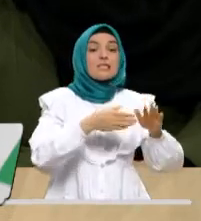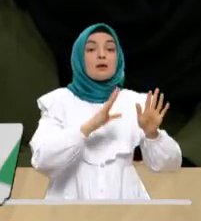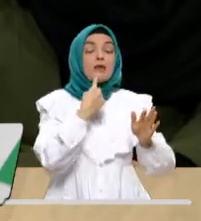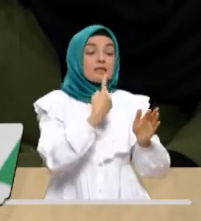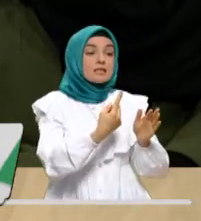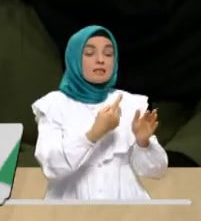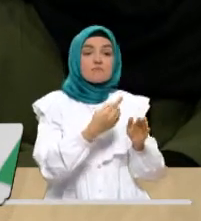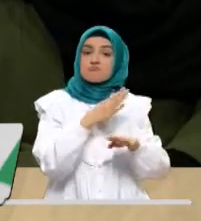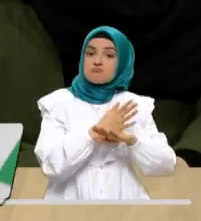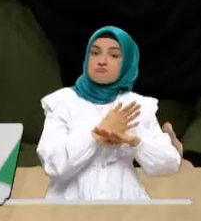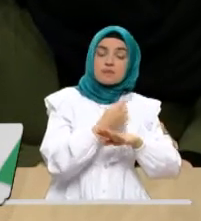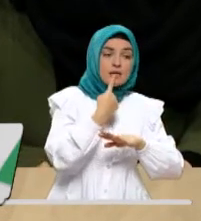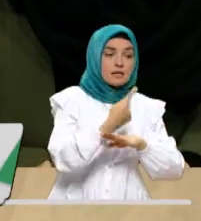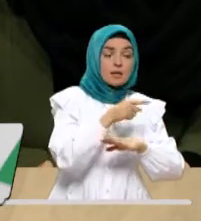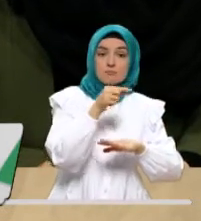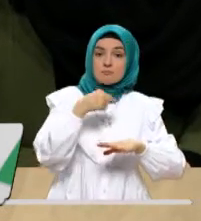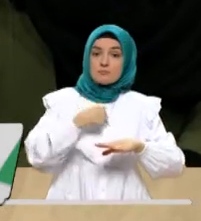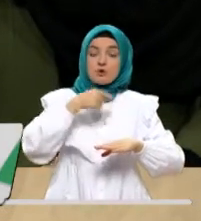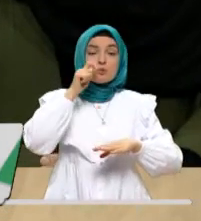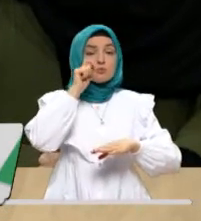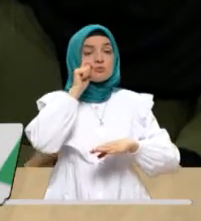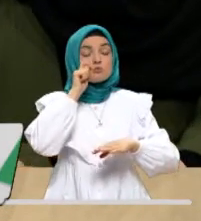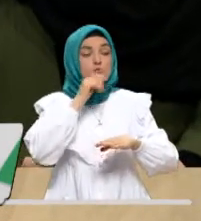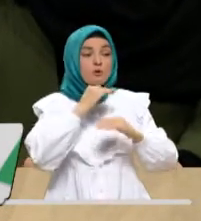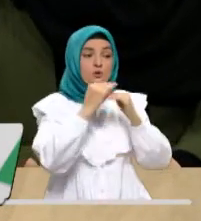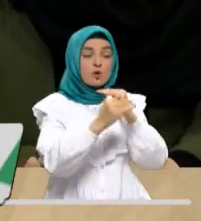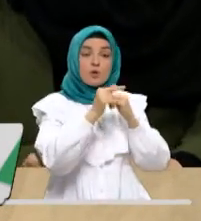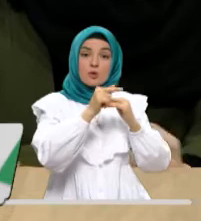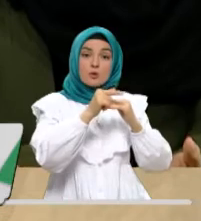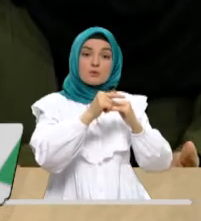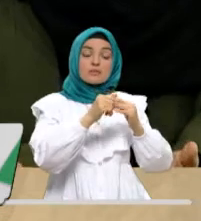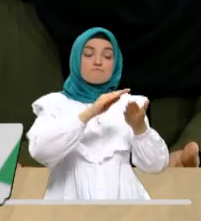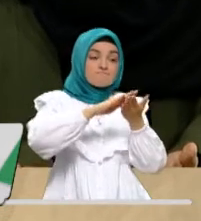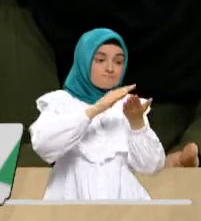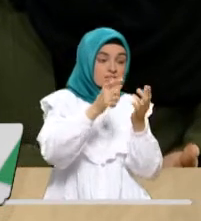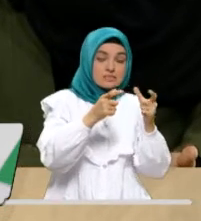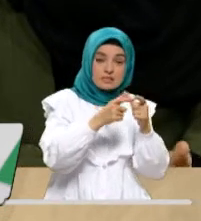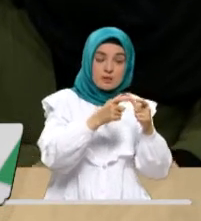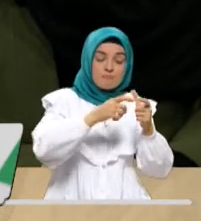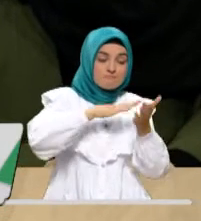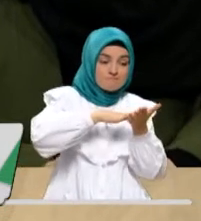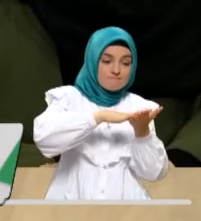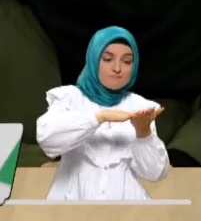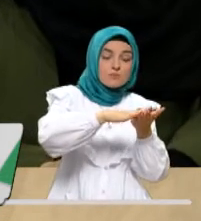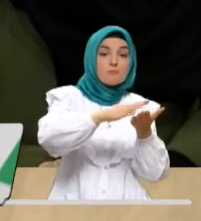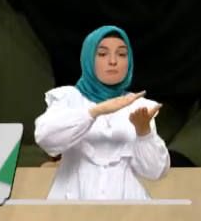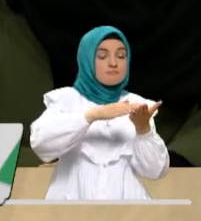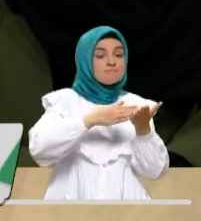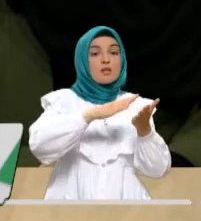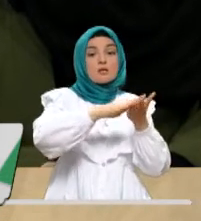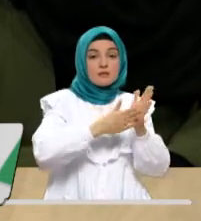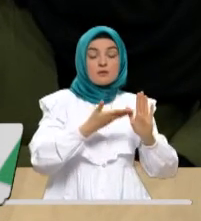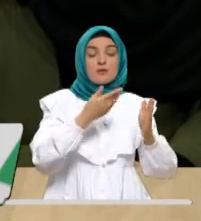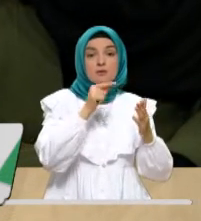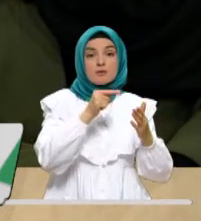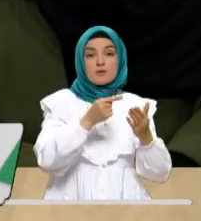neden dedim, hani biz dedim Müslüman bir toplumuz, evet. ve tabağını sünnetlemek hani bizim çok önemli sünnetlerimizden biridir dedim. Niye